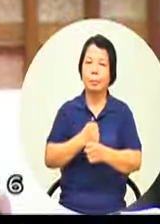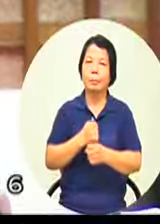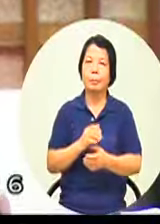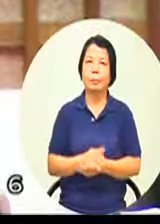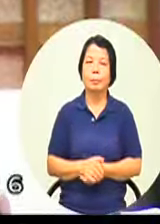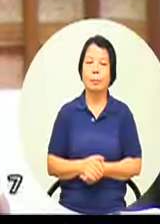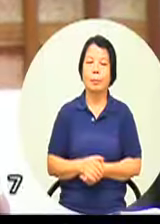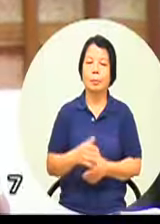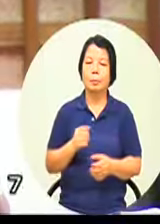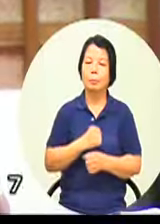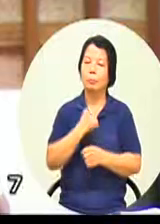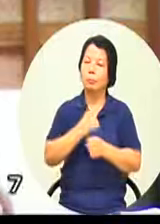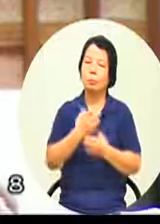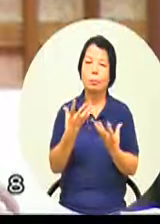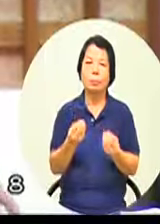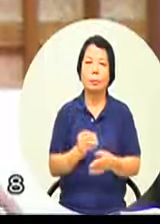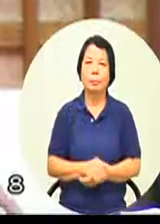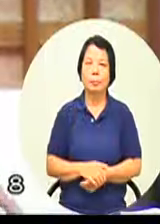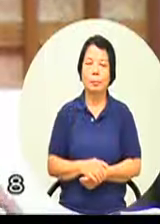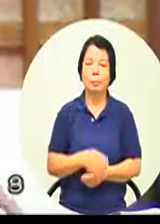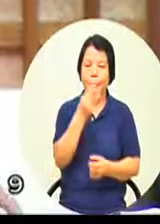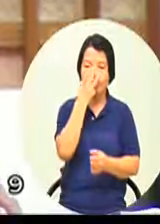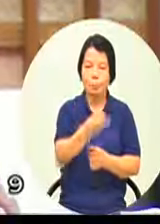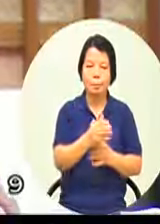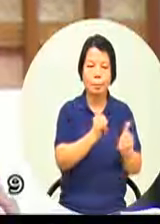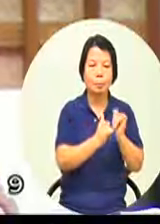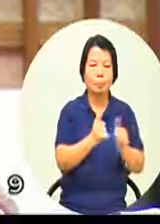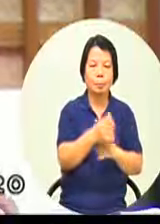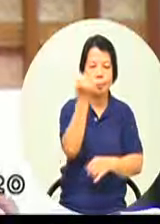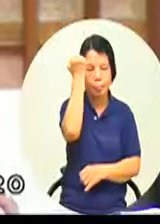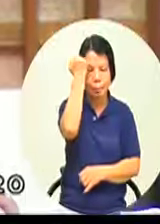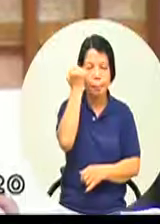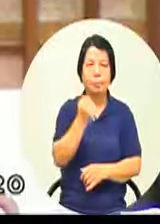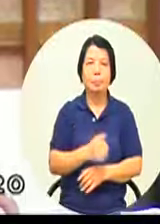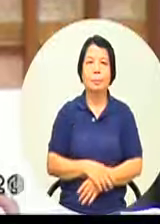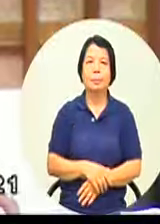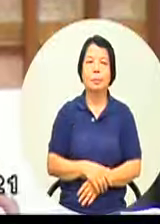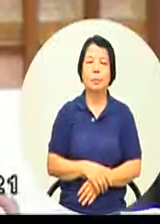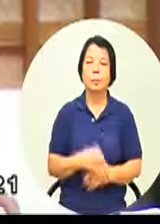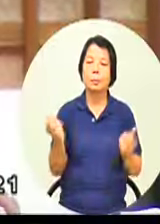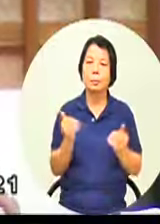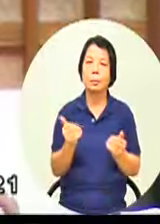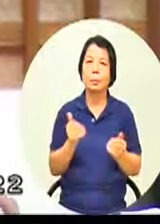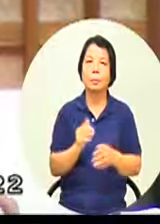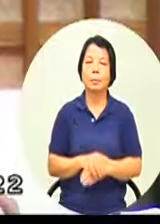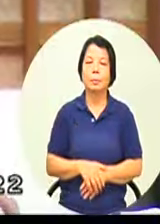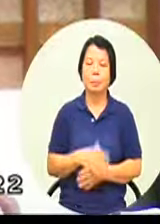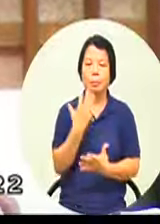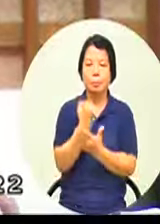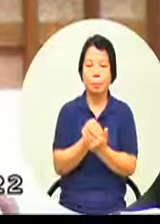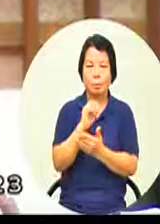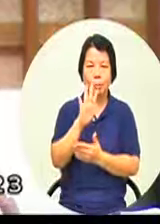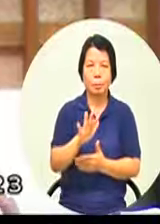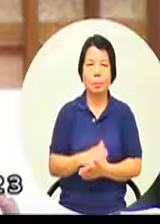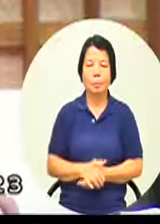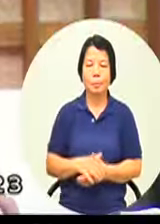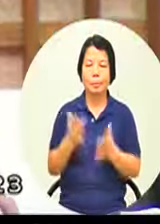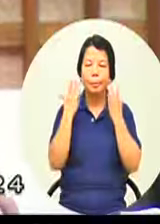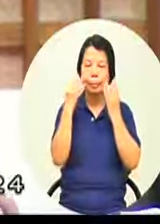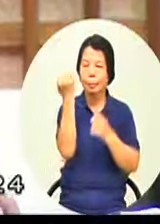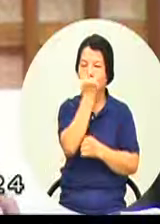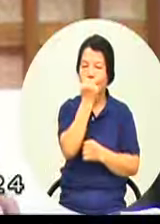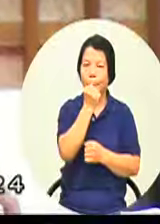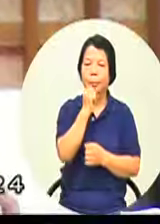没有作为。害得百姓啊叫苦连天，问题是这个存在，菜虫的存